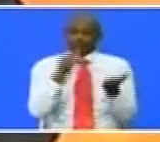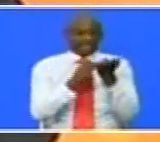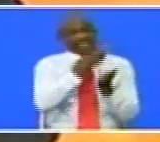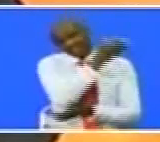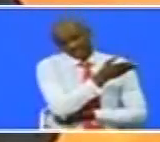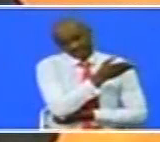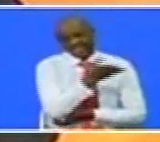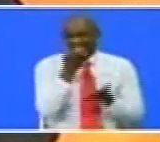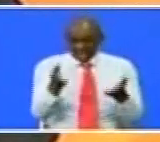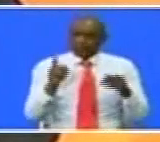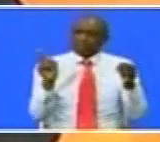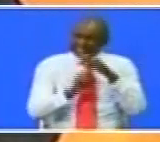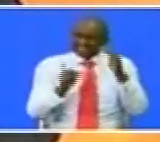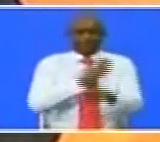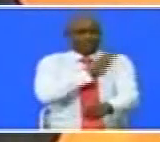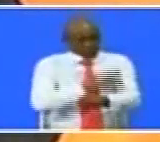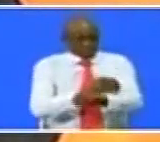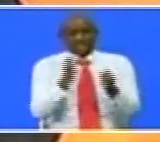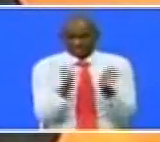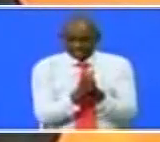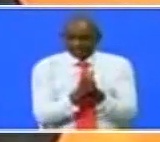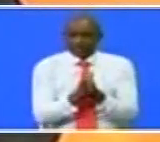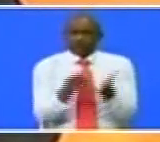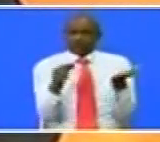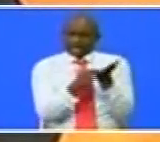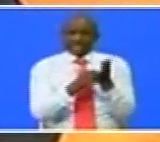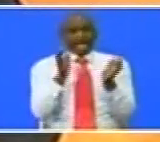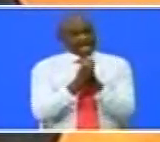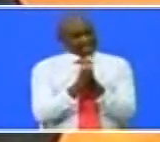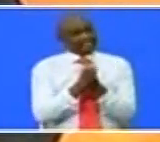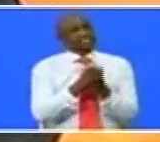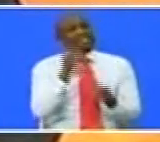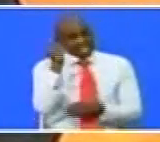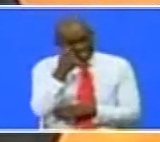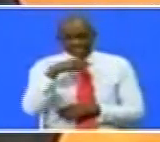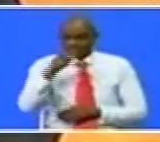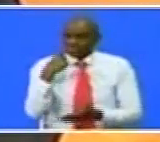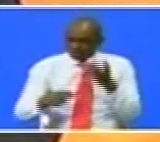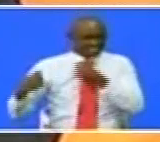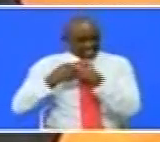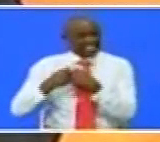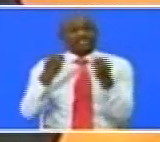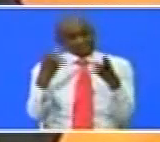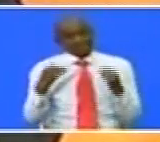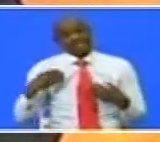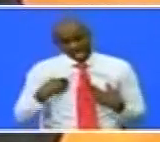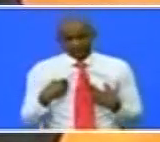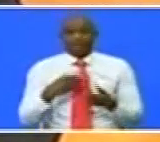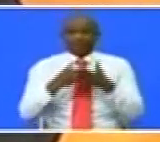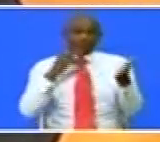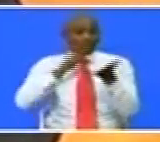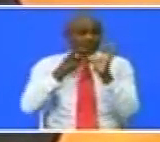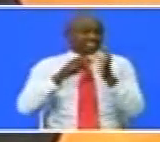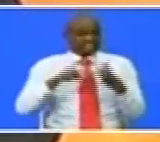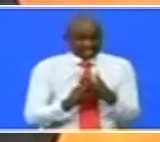huo, mawaziri wakawi wa Kenya na Uganda wakiwa na viongozi wengine wakuu watalainisha changamoto mbali kabla ya mradi huo. Kenya